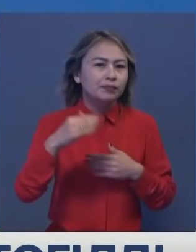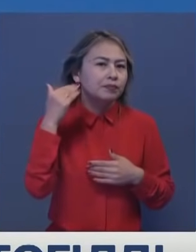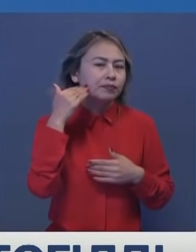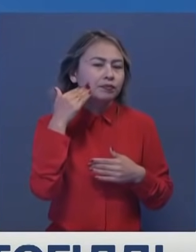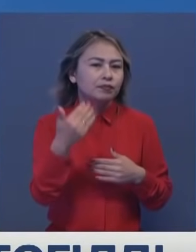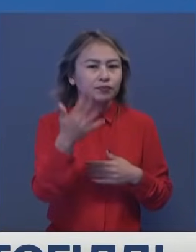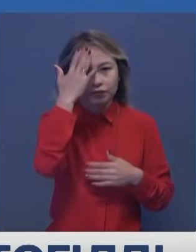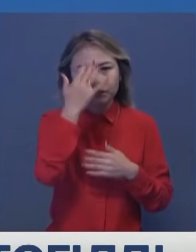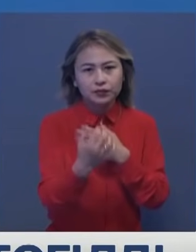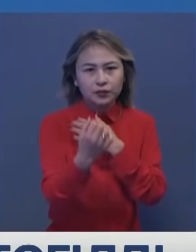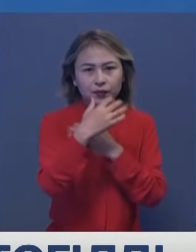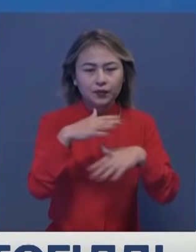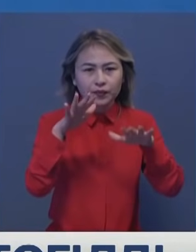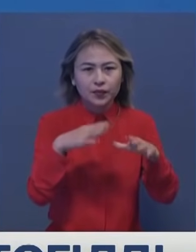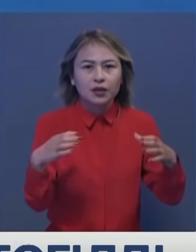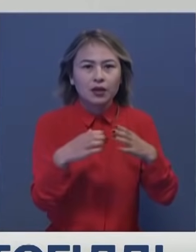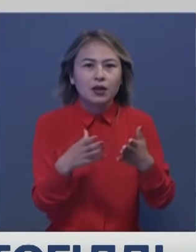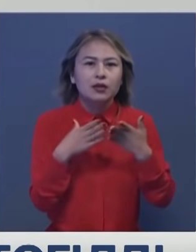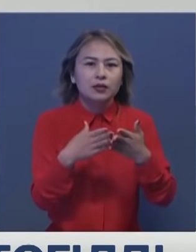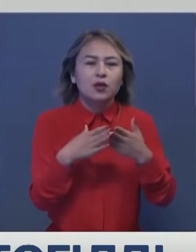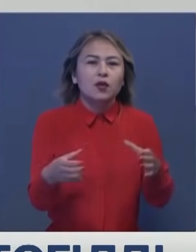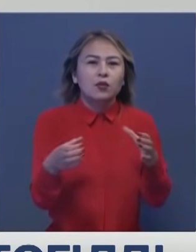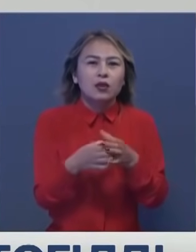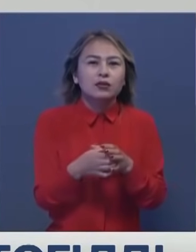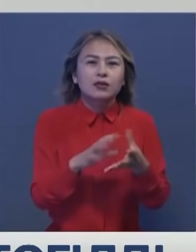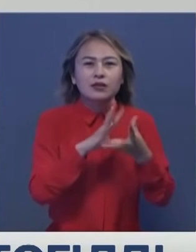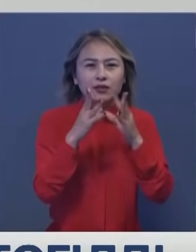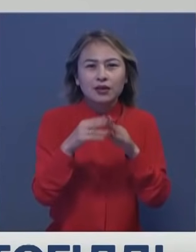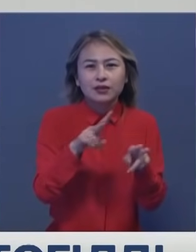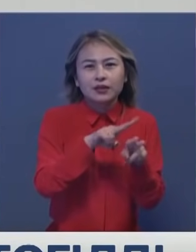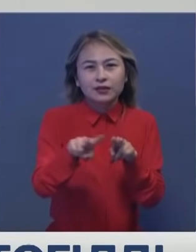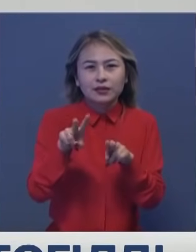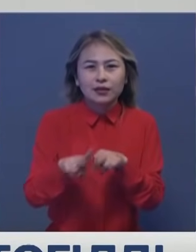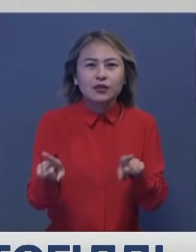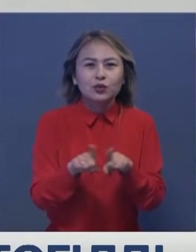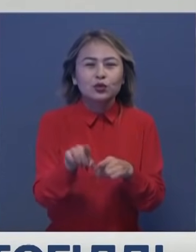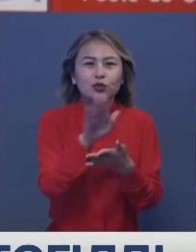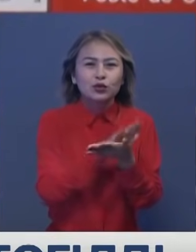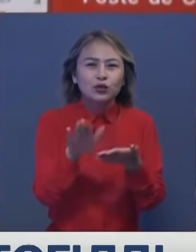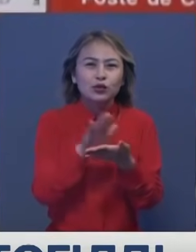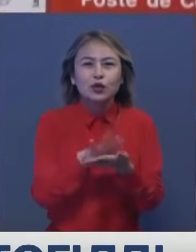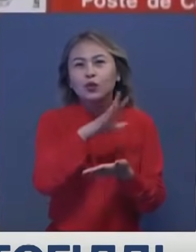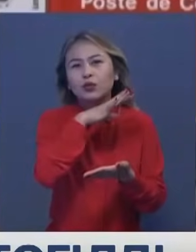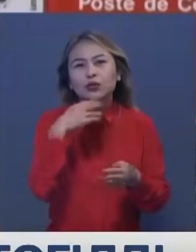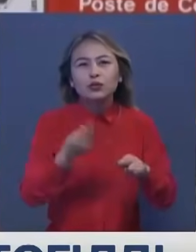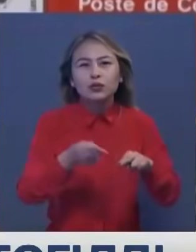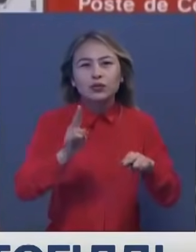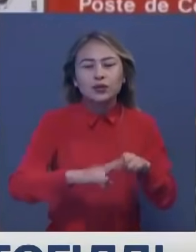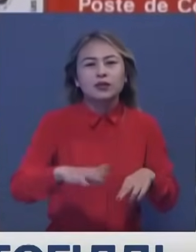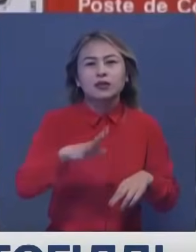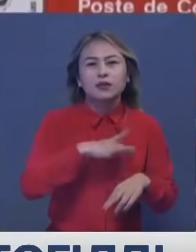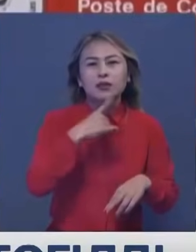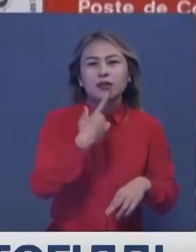мұнай осы аумақтан өткен кемелерден төгілген деп болжайды. Аумақта зиянды қалдықтарды тазарту үшін жүздеген